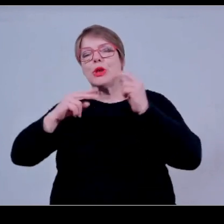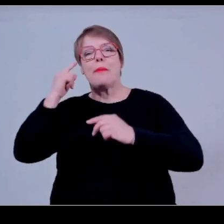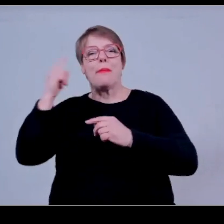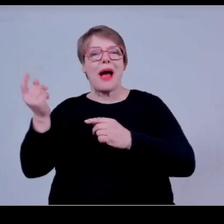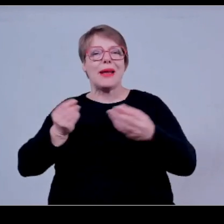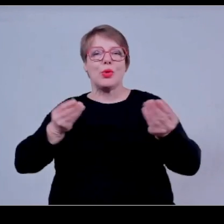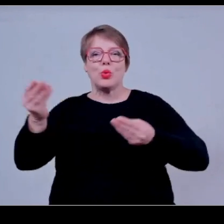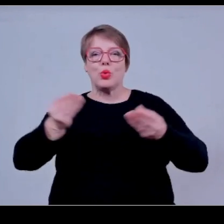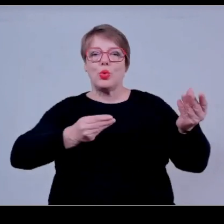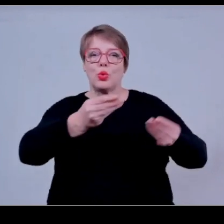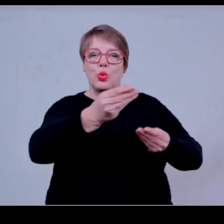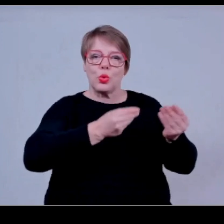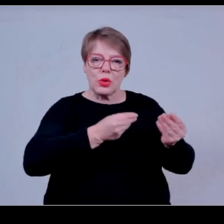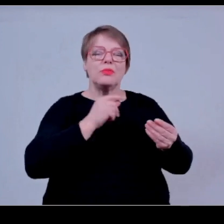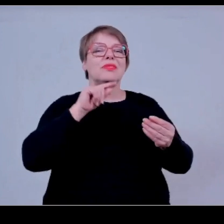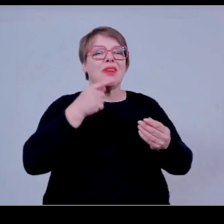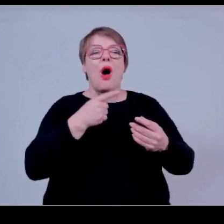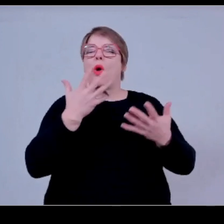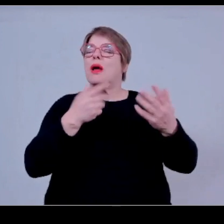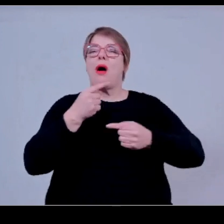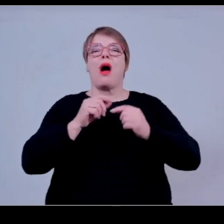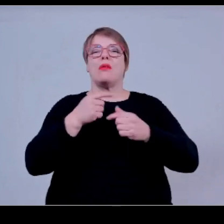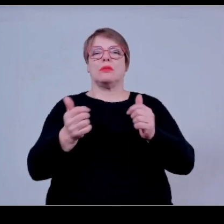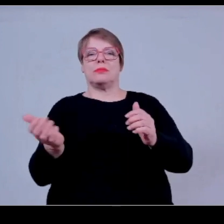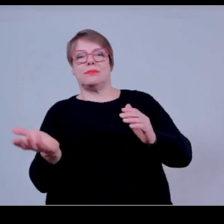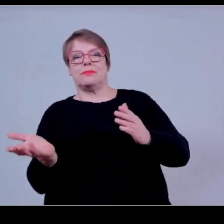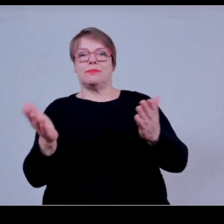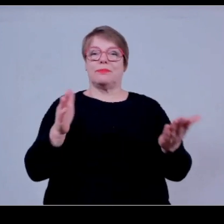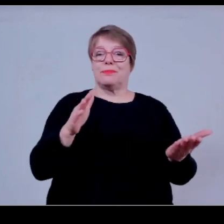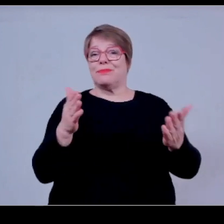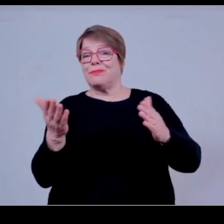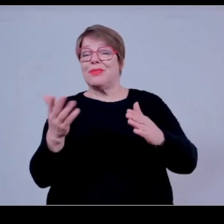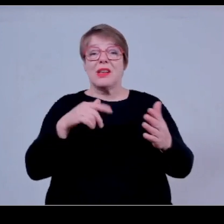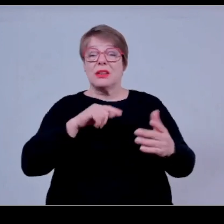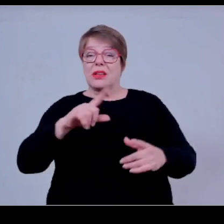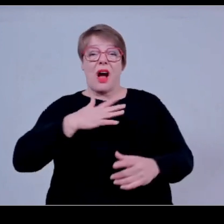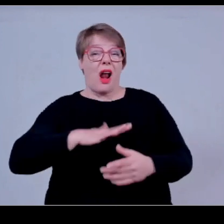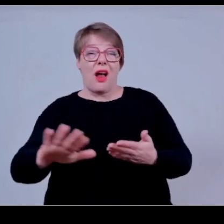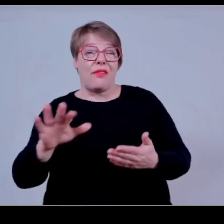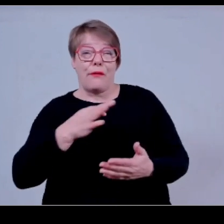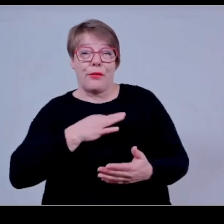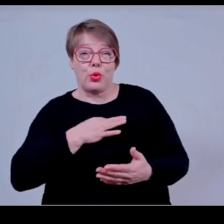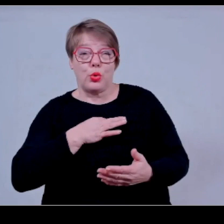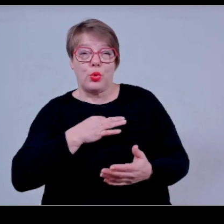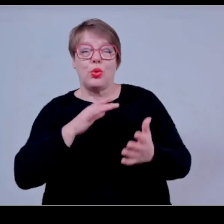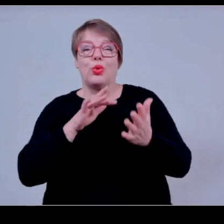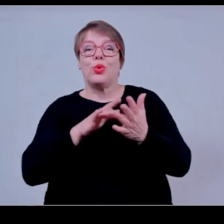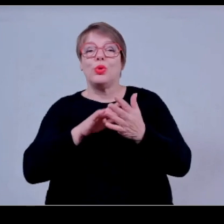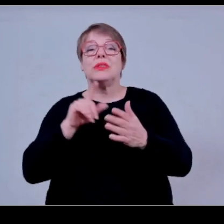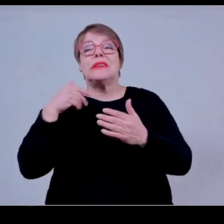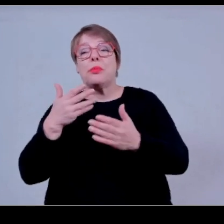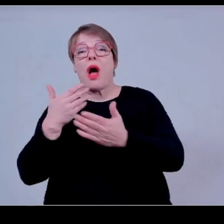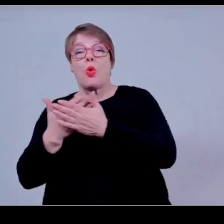nicht raus, weil die noch in dieser Verordnung drin sind. Manche bewerten neu. Ich glaube, heute Sachsen-Anhalt wird auch nochmal heute neu